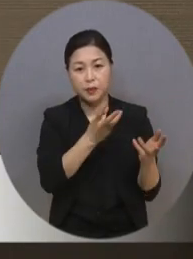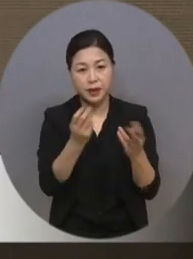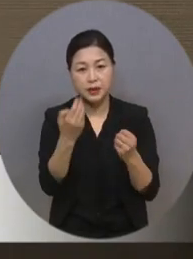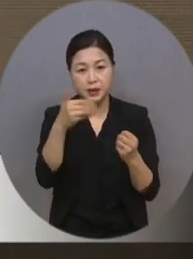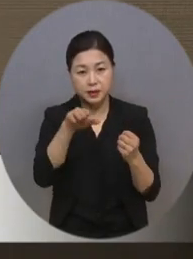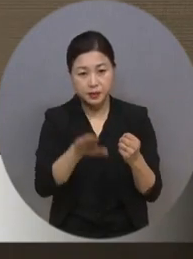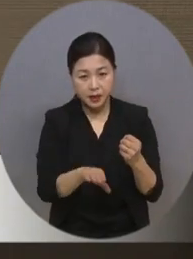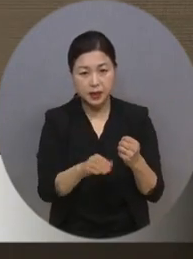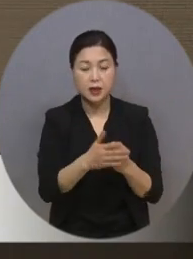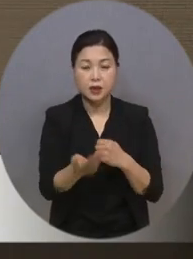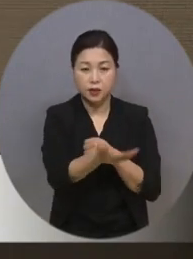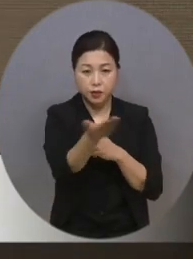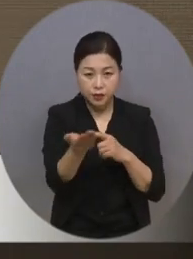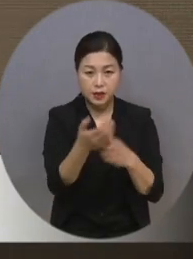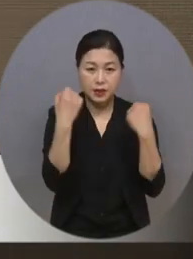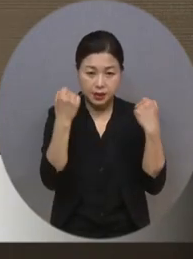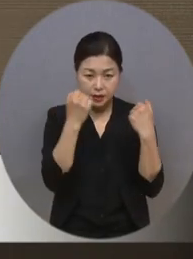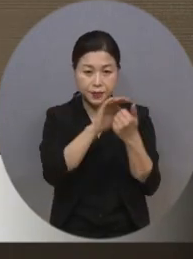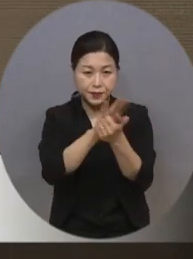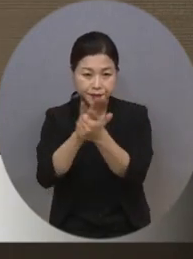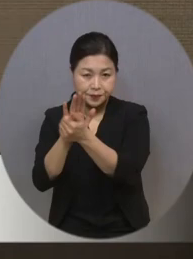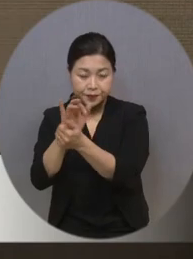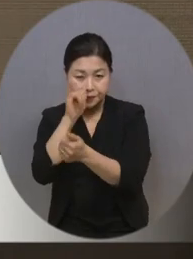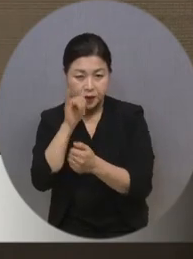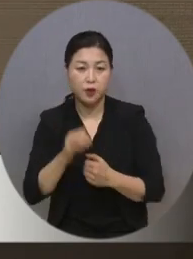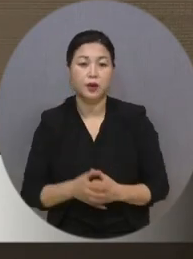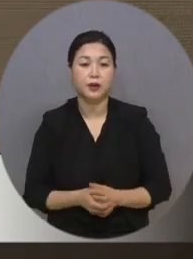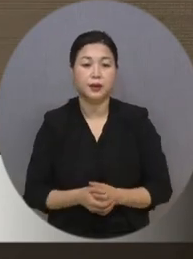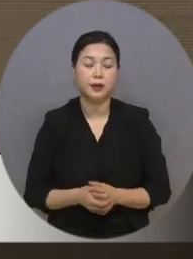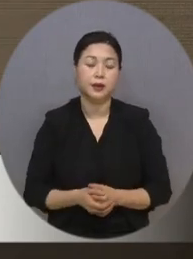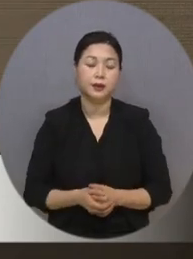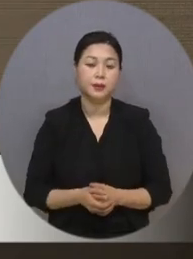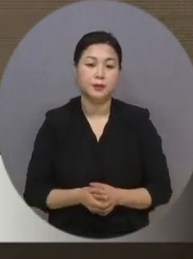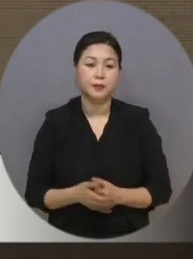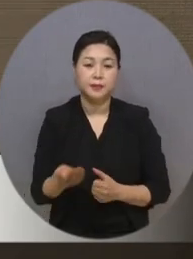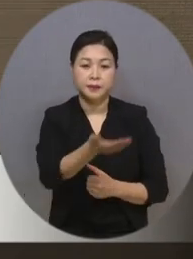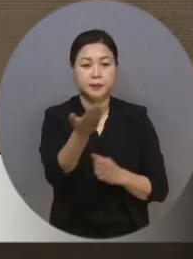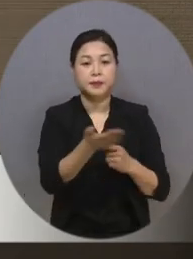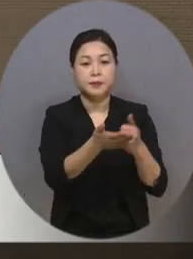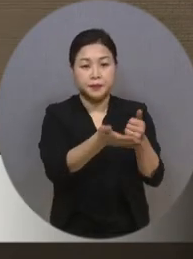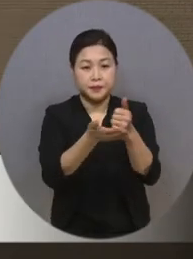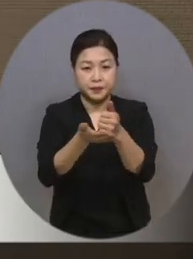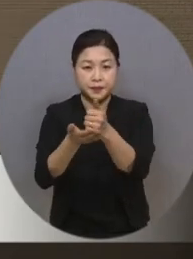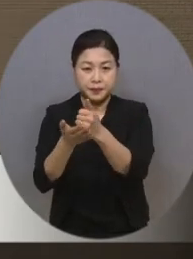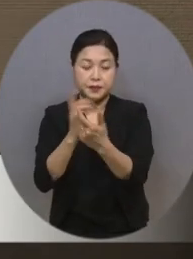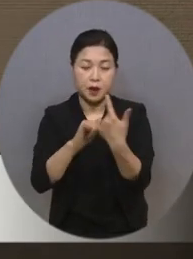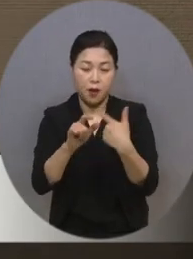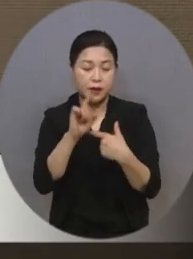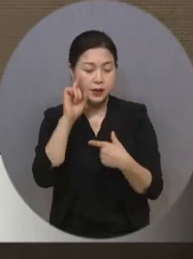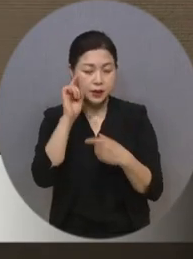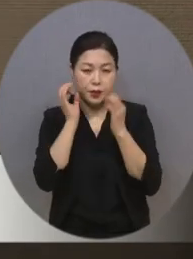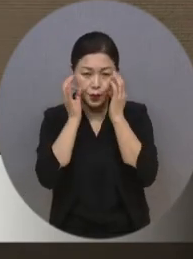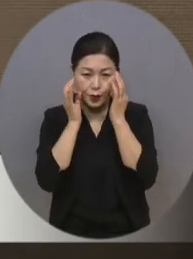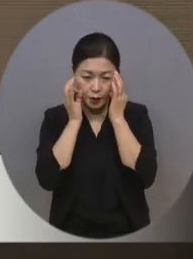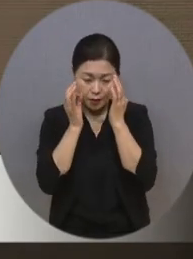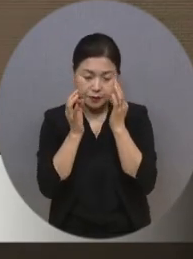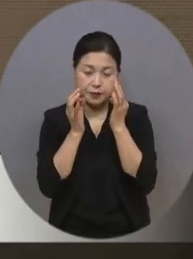부족하지만 여러분들을 응원하고 또 여러분들 모시는데 앞으로